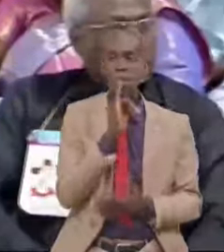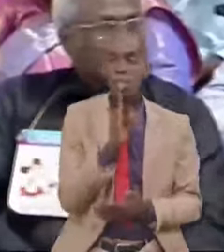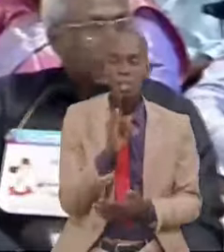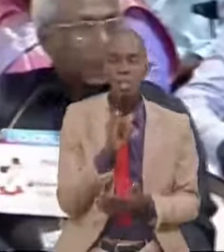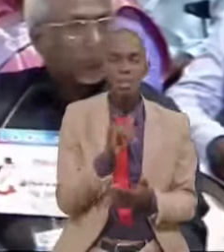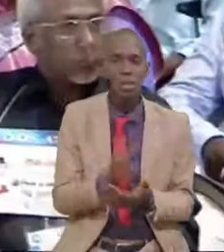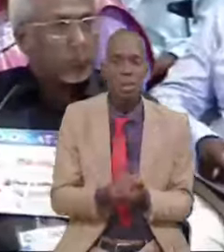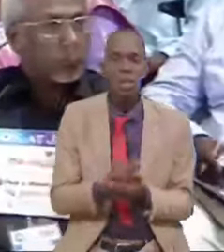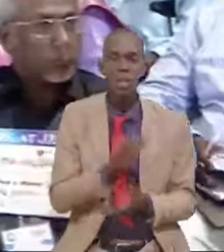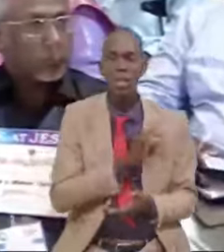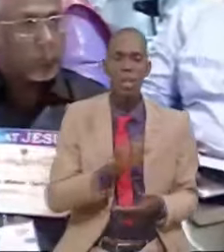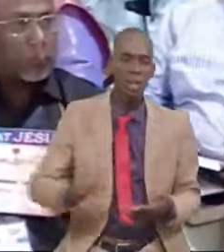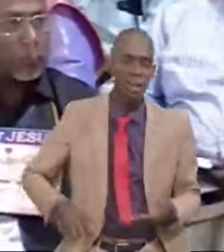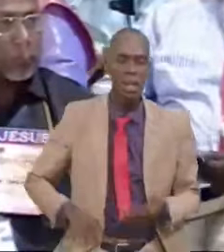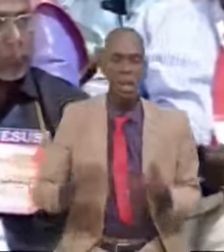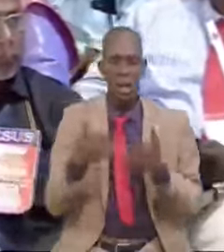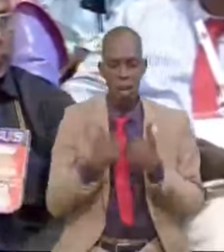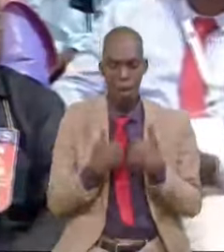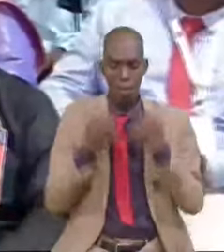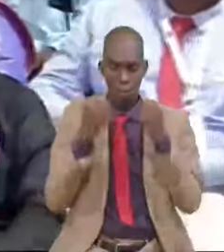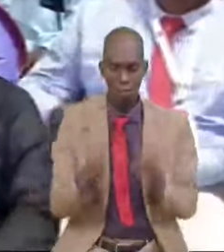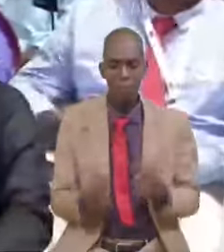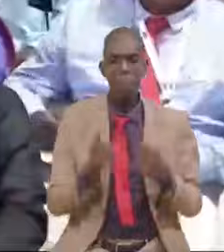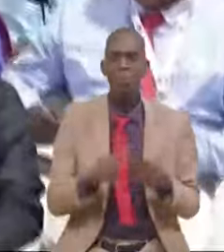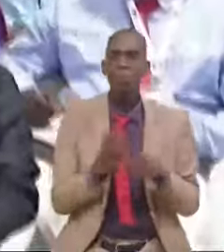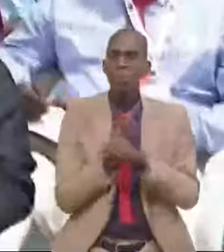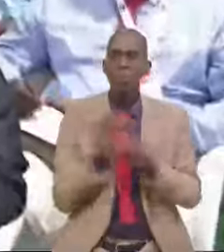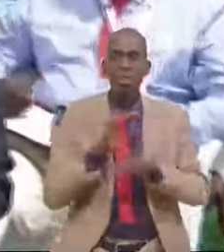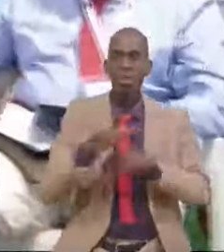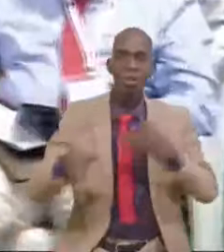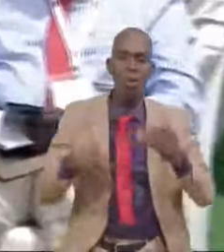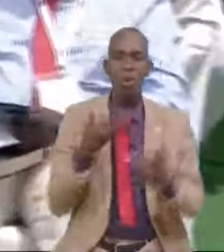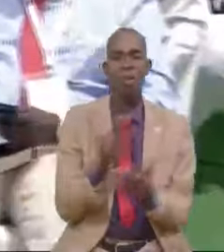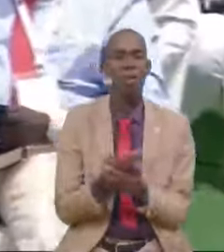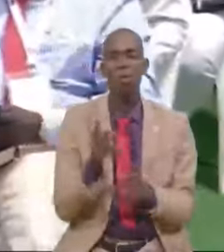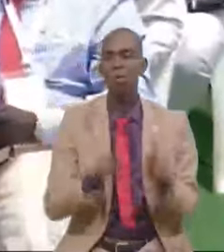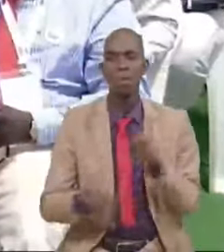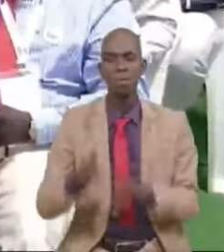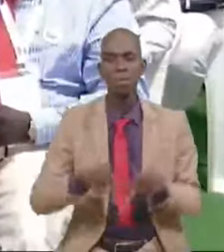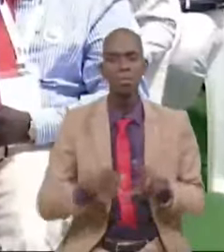Christ a la vérité de sauver tout homme.